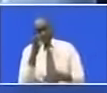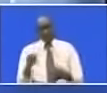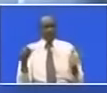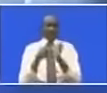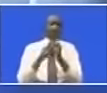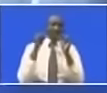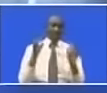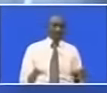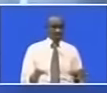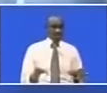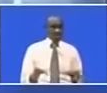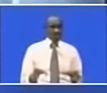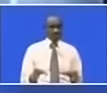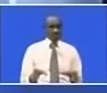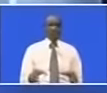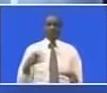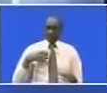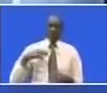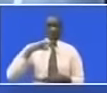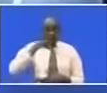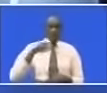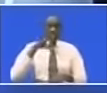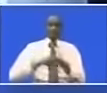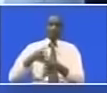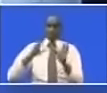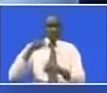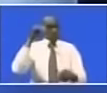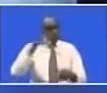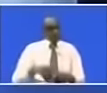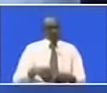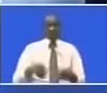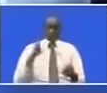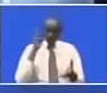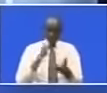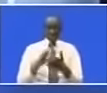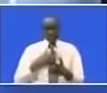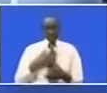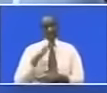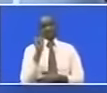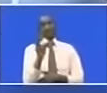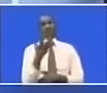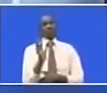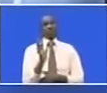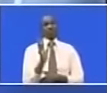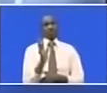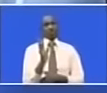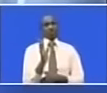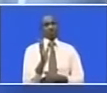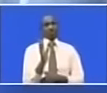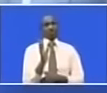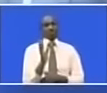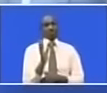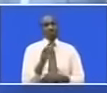tatizo. Kila mtu atapata nafasi ya kupiga kura. Ni ushahidi kwamba mimi nimekuja kwa utulivu na wote hivi nilivyofanya